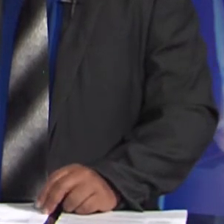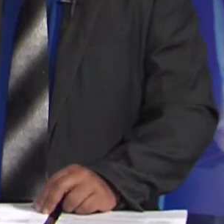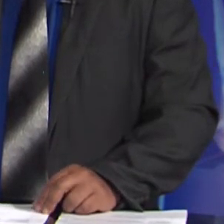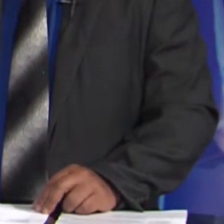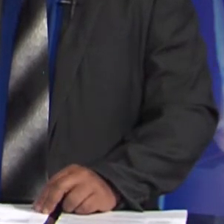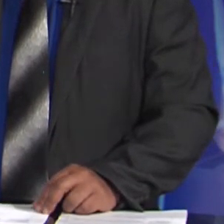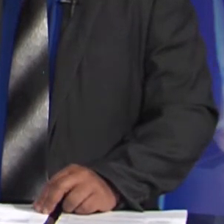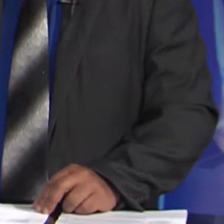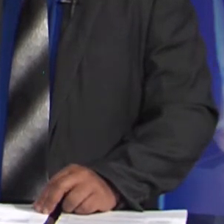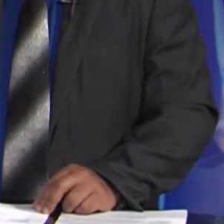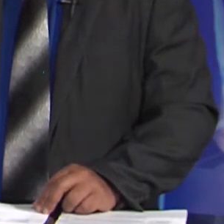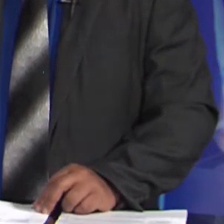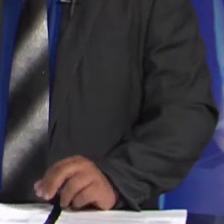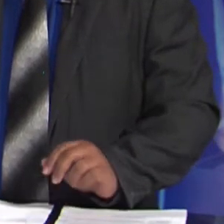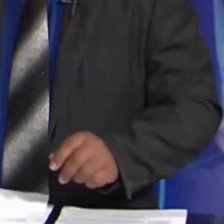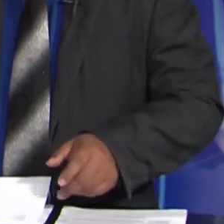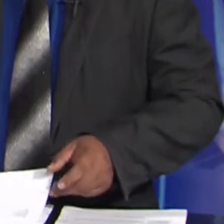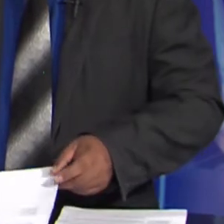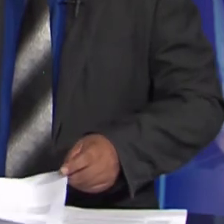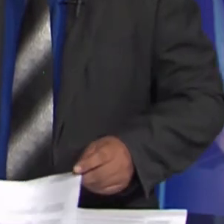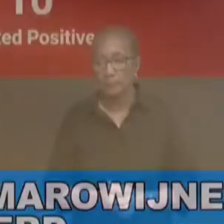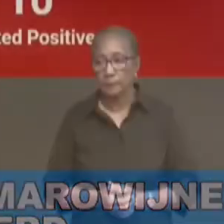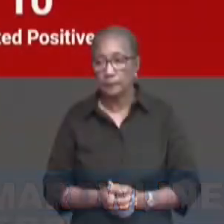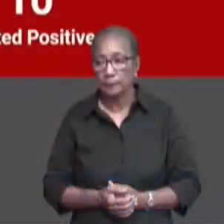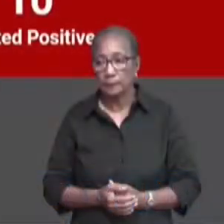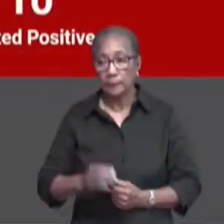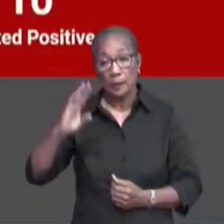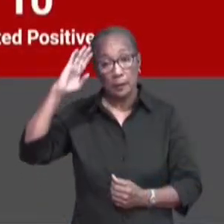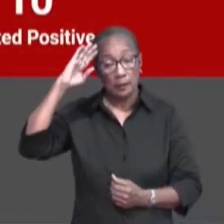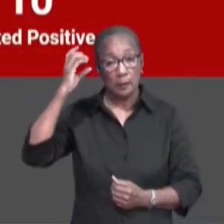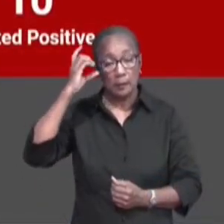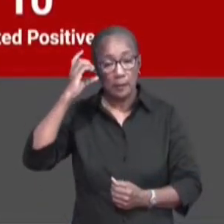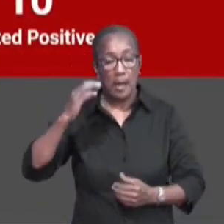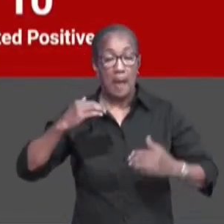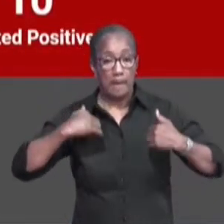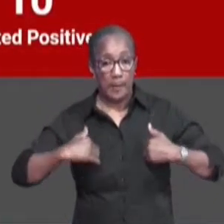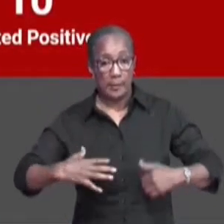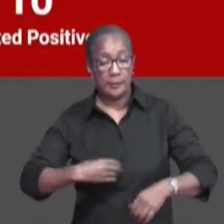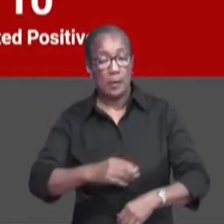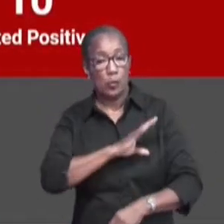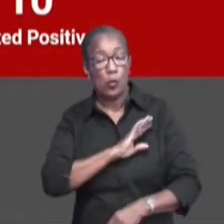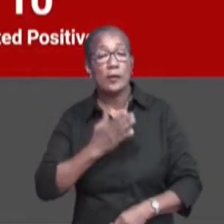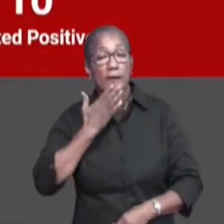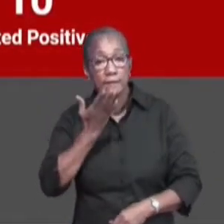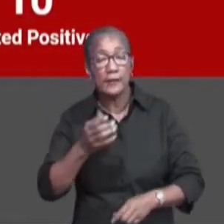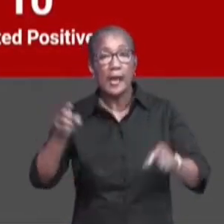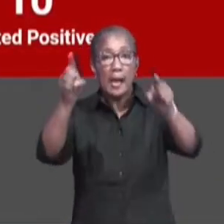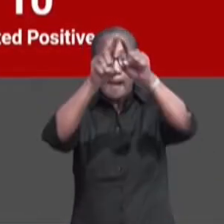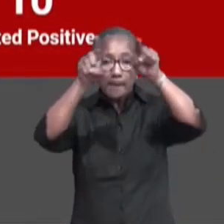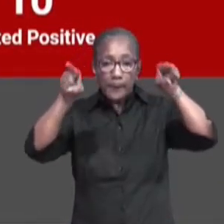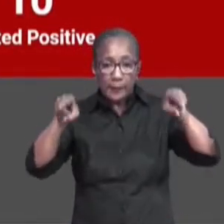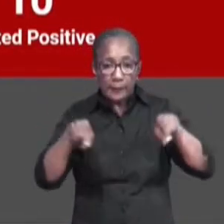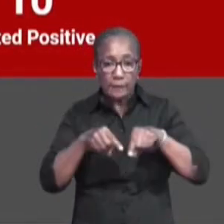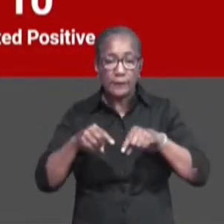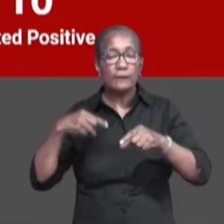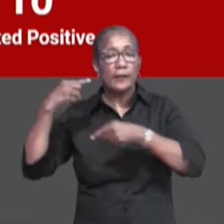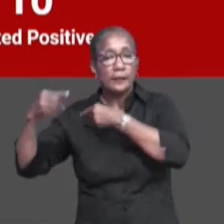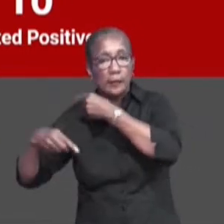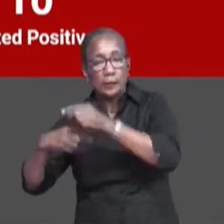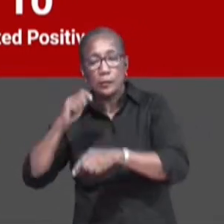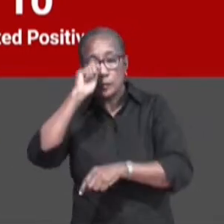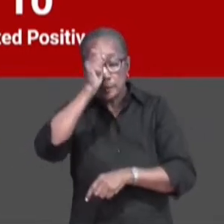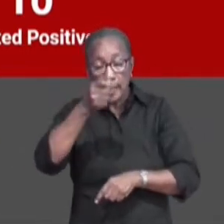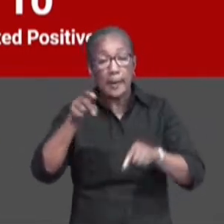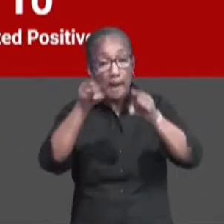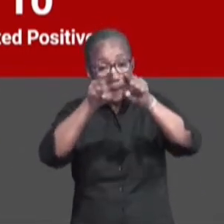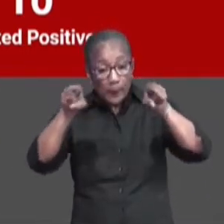nodig, toch nog af te reizen. Desma actie ook door de briefie voor het traditioneel gezag. De briefie